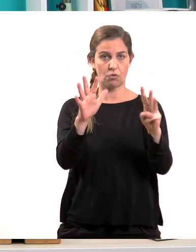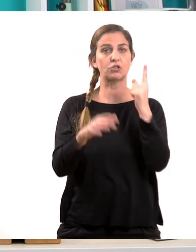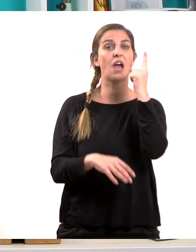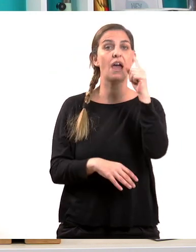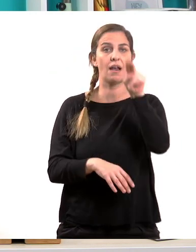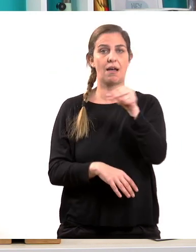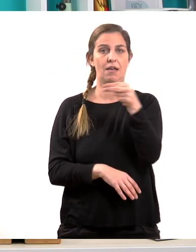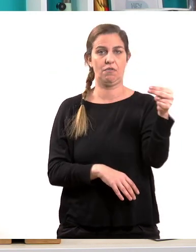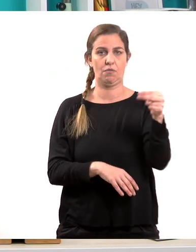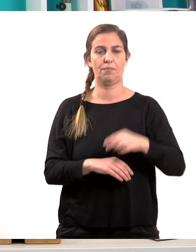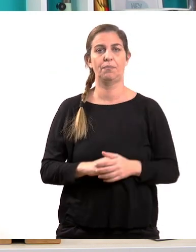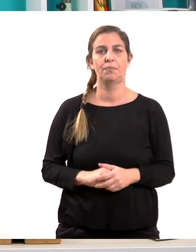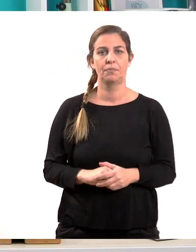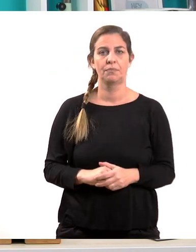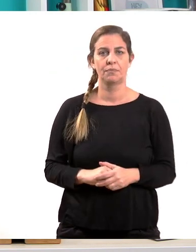3.801 ευρώ.